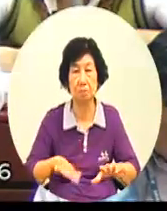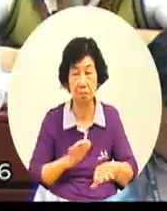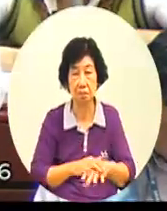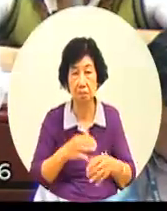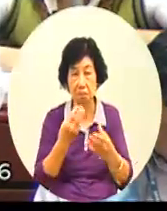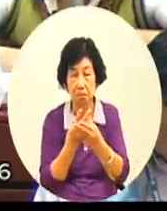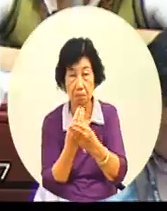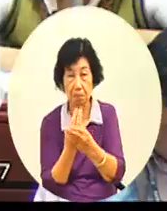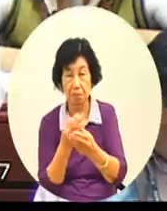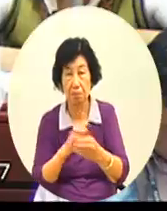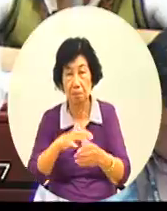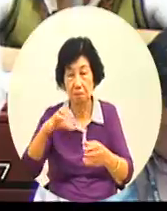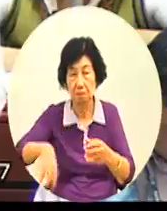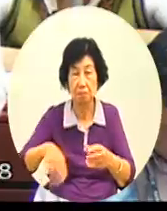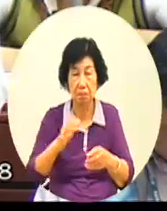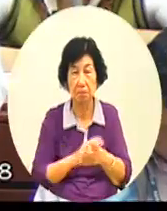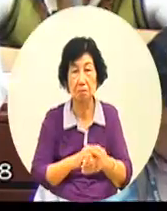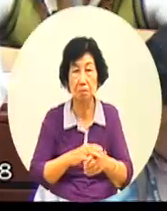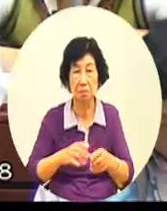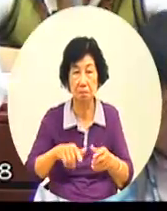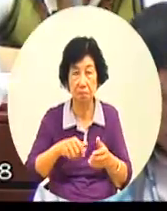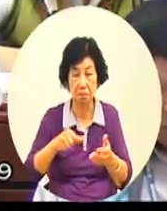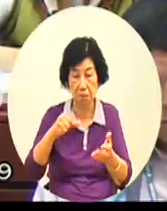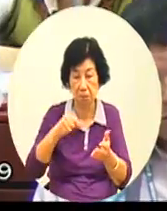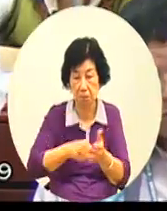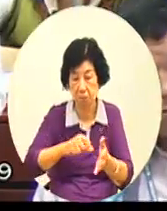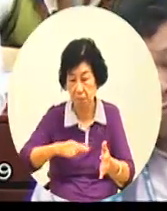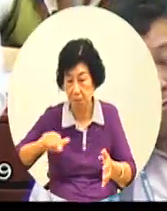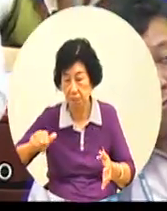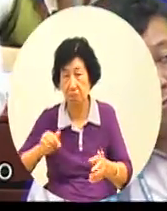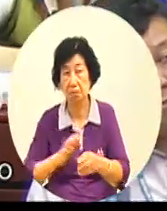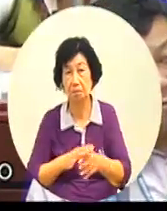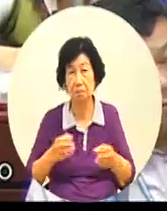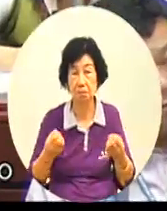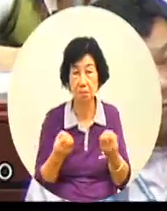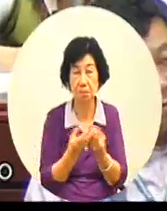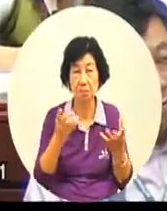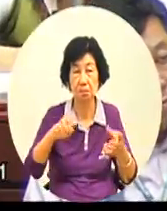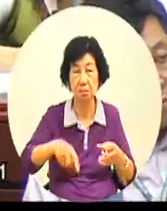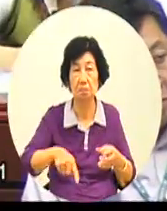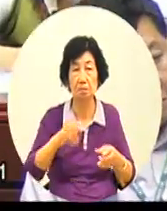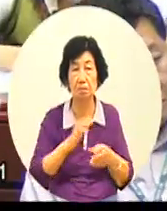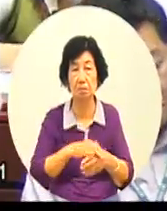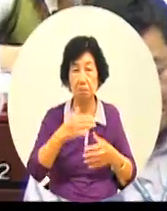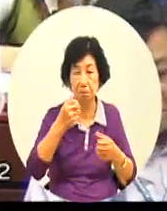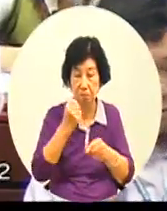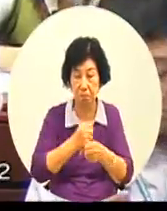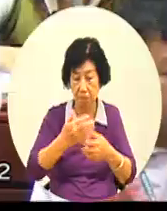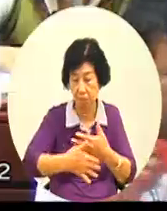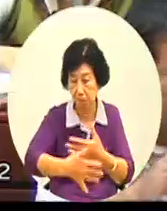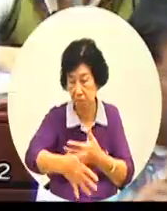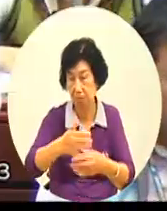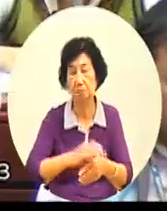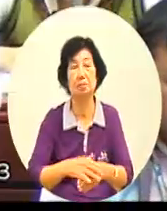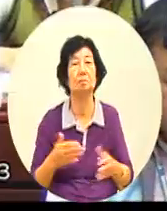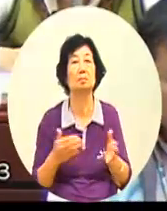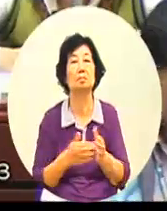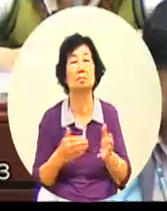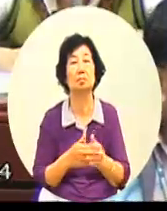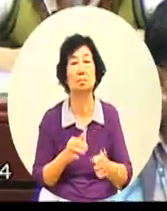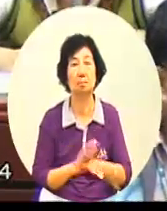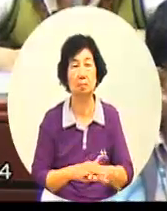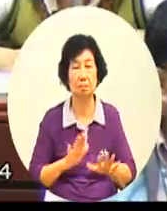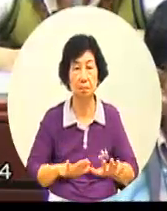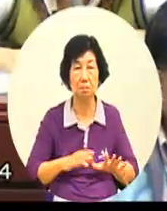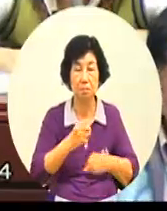们都已经在进行了，所以包括温泉开发完成的证明，这个我们也都完成了。那有关活动中心的部分，我